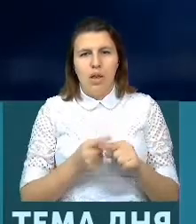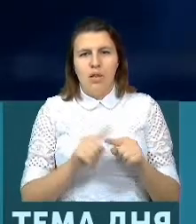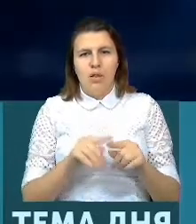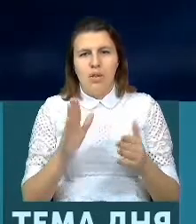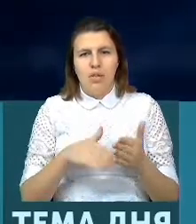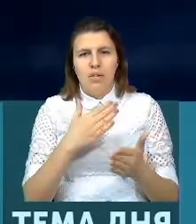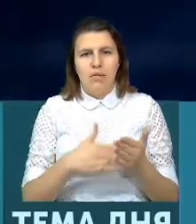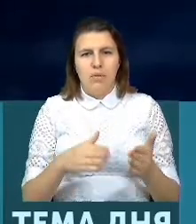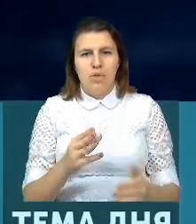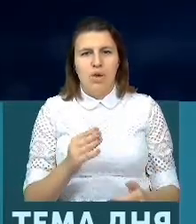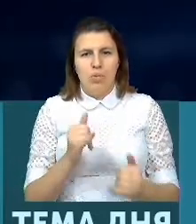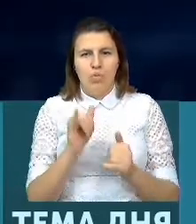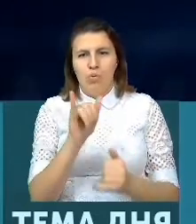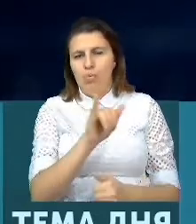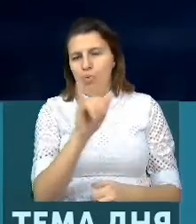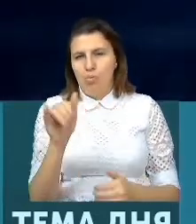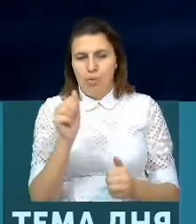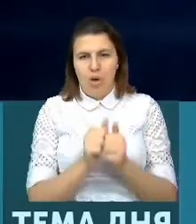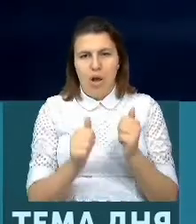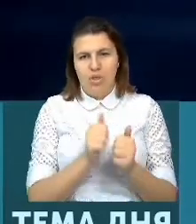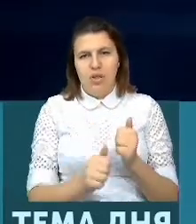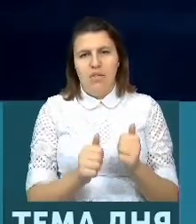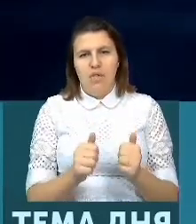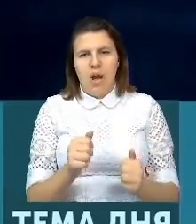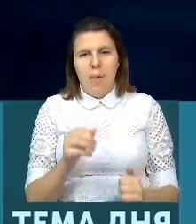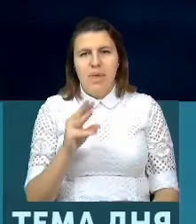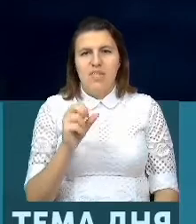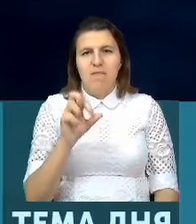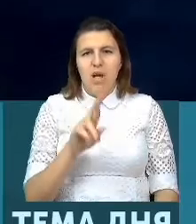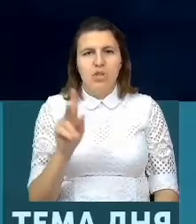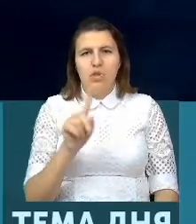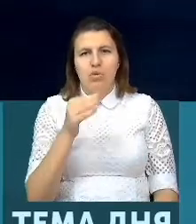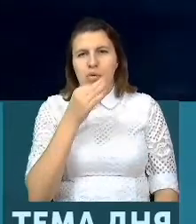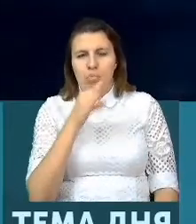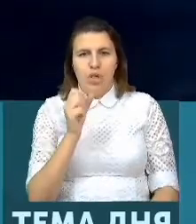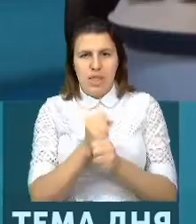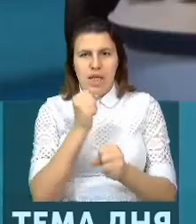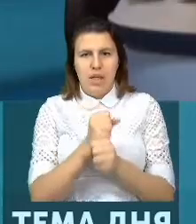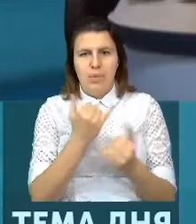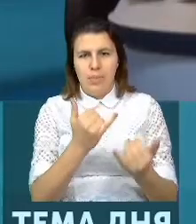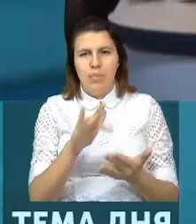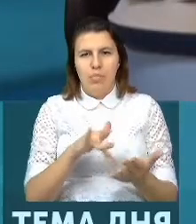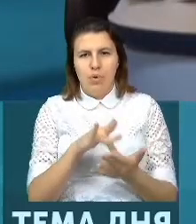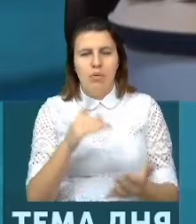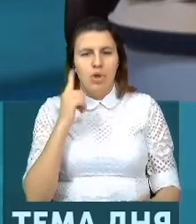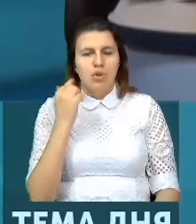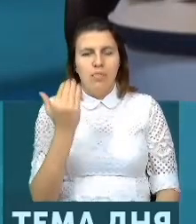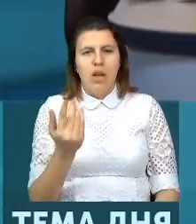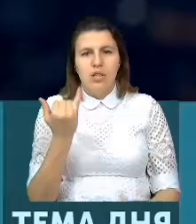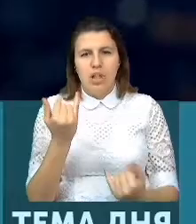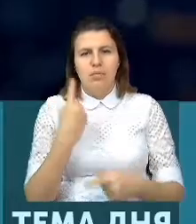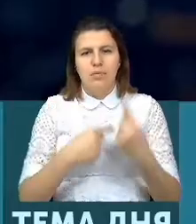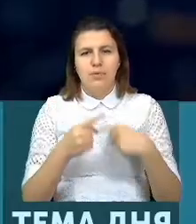отобьет почти у каждого мотивацию что-либо делать в городе. Почули вас, зараз повернемось до цього ще питання.